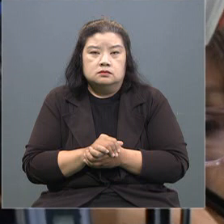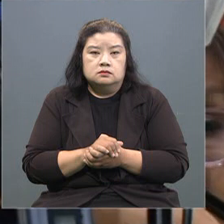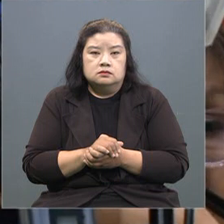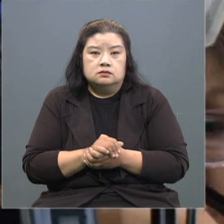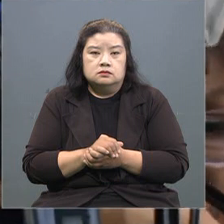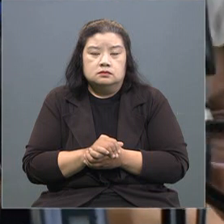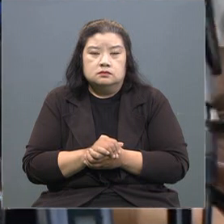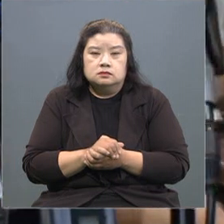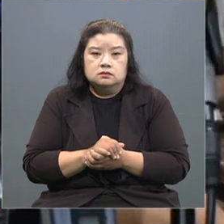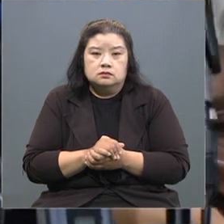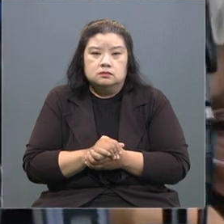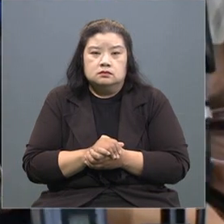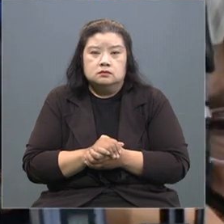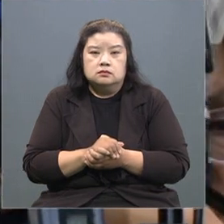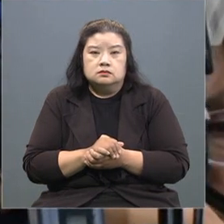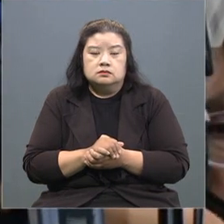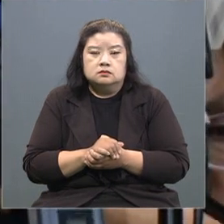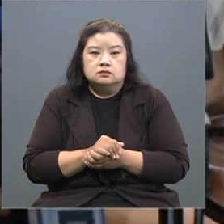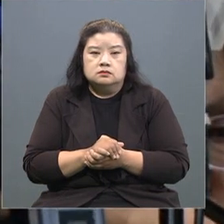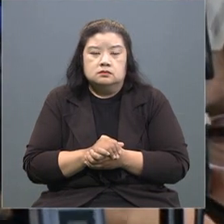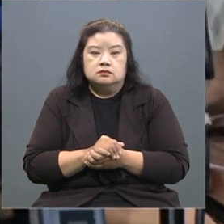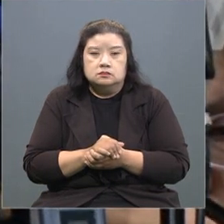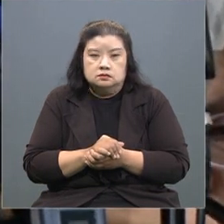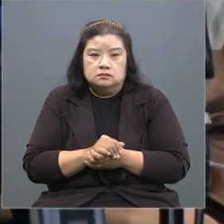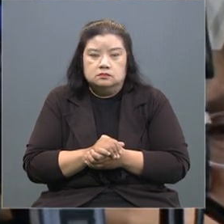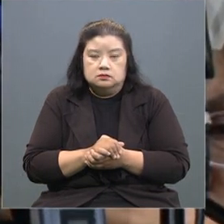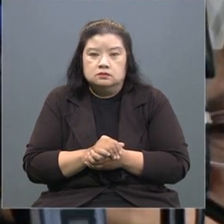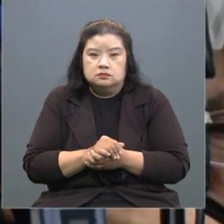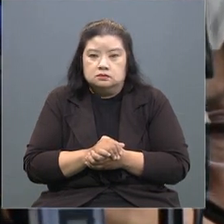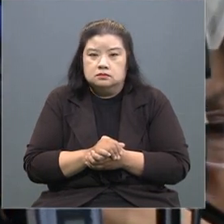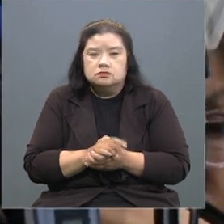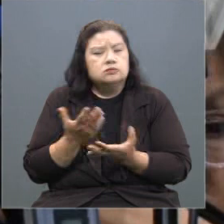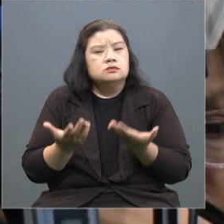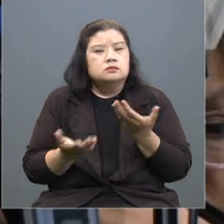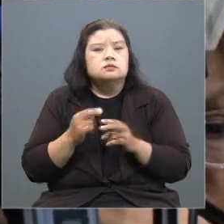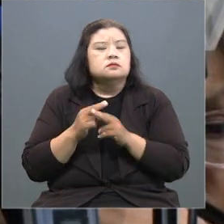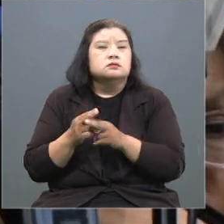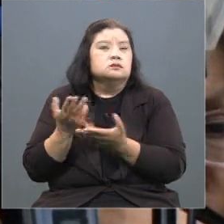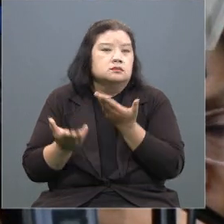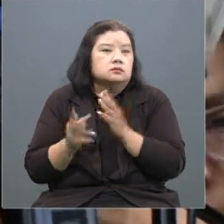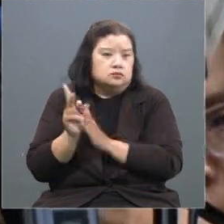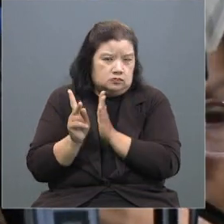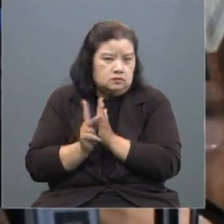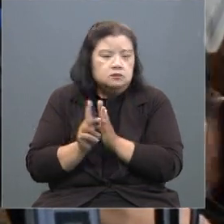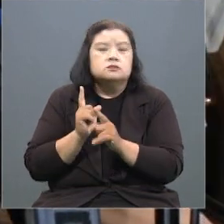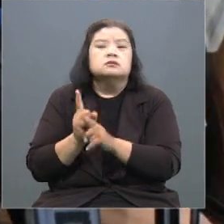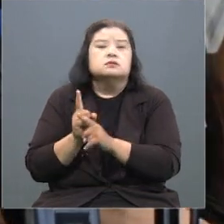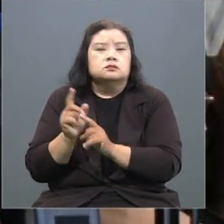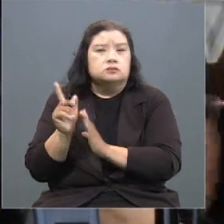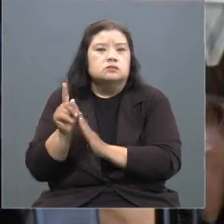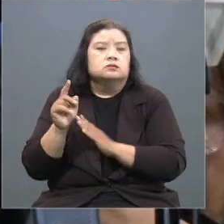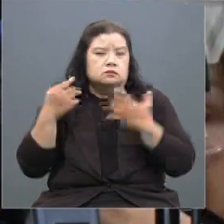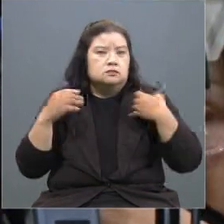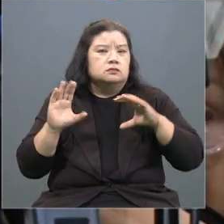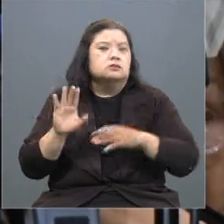ทั้งนี้ตรงน ี้อ าจจะต้องย ัง ไง ไม่ทราบทุกอย่างเป็นตามขั้นตอนของกระบวนการยุติธรรมครับผมว่าไปตามกฎหมายไปตามกฎระเบียบราชการ